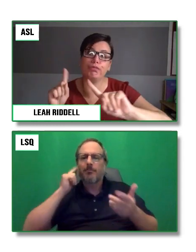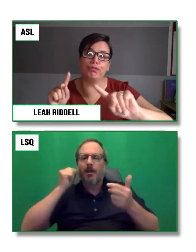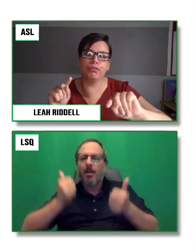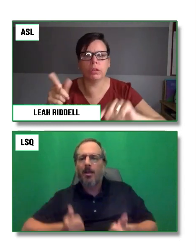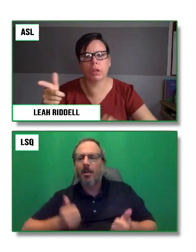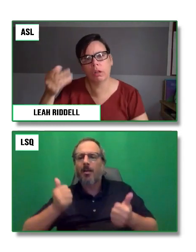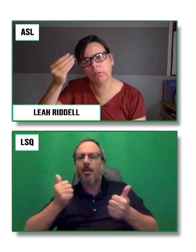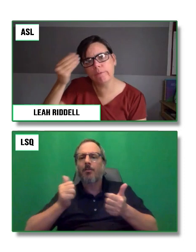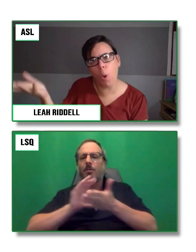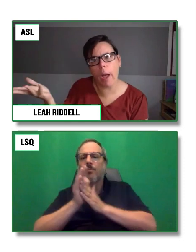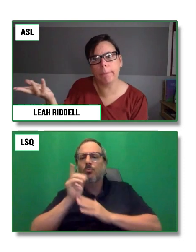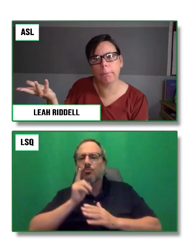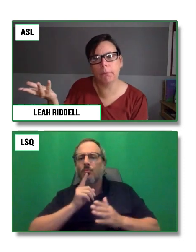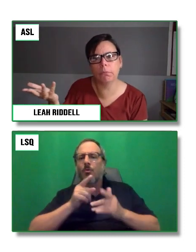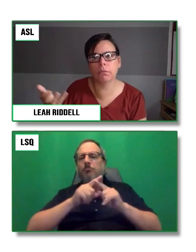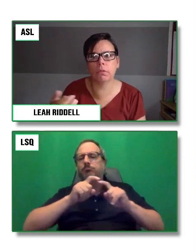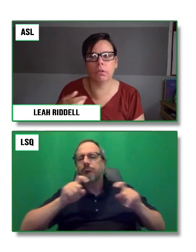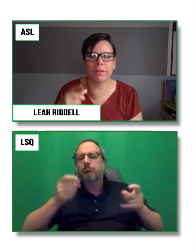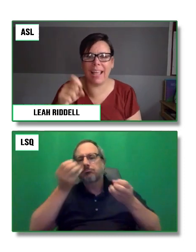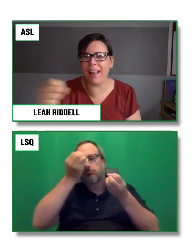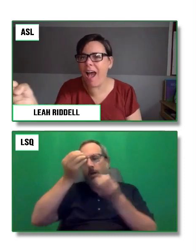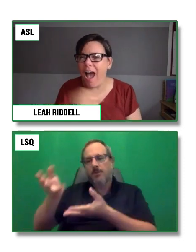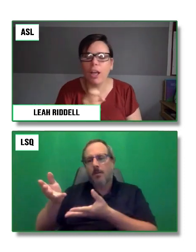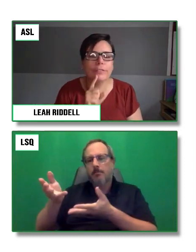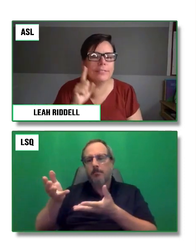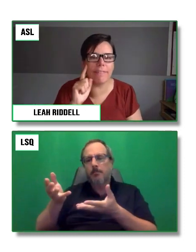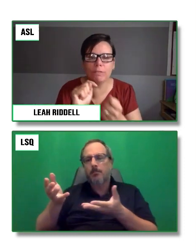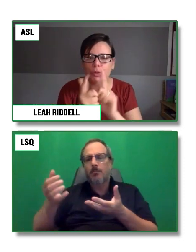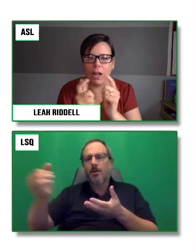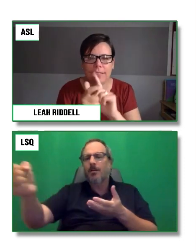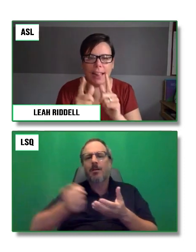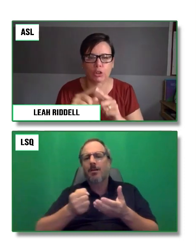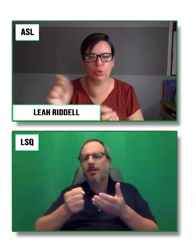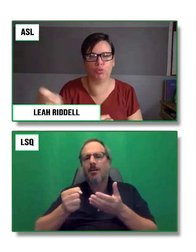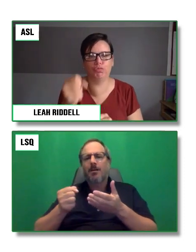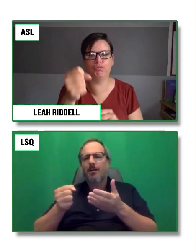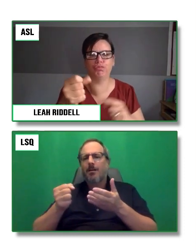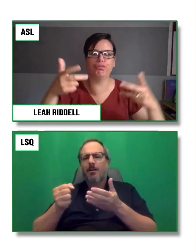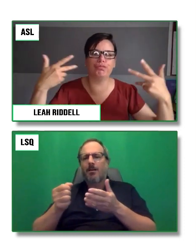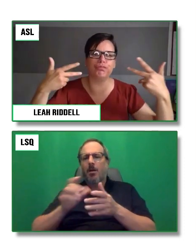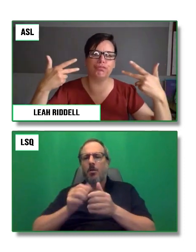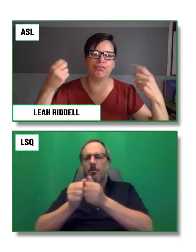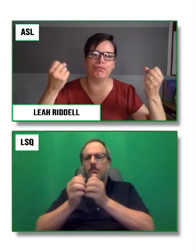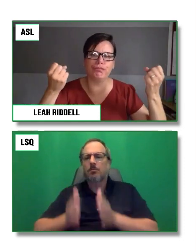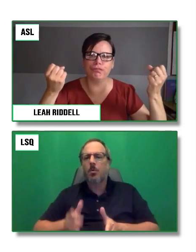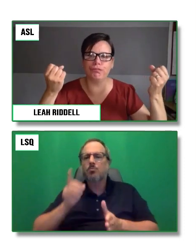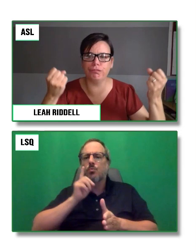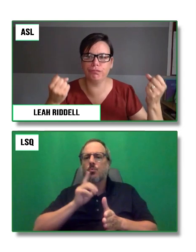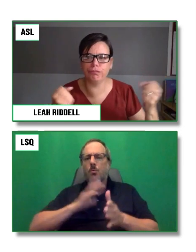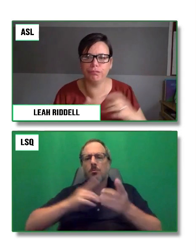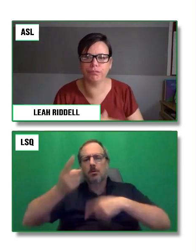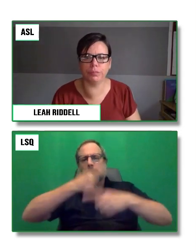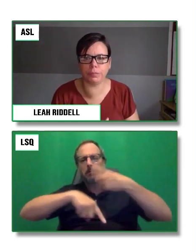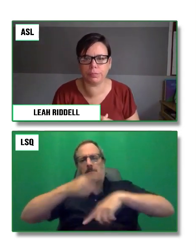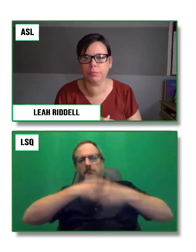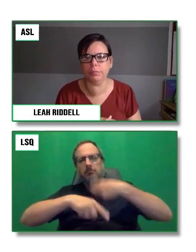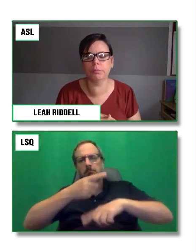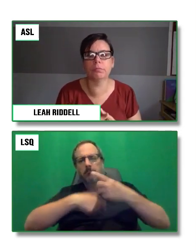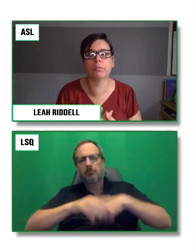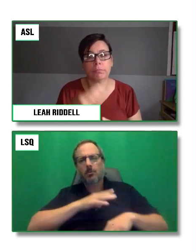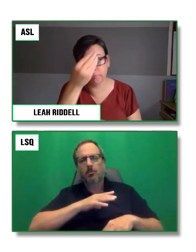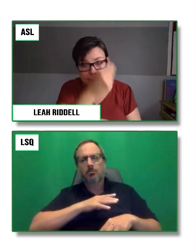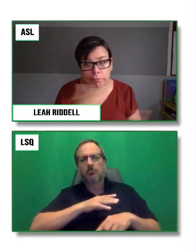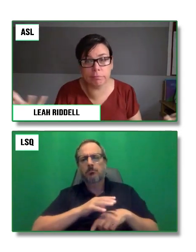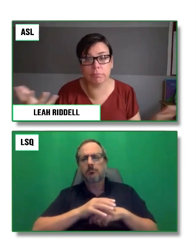Donc, si vous avez des personnes qui soient sourdes, malentendants, sourds et aveugles, donc là c'est important pour ces personnes. On peut également